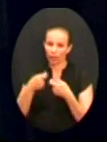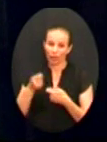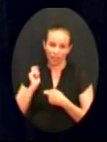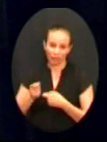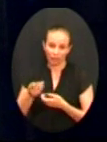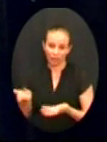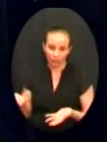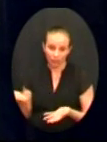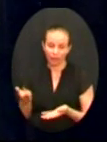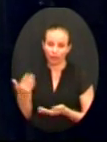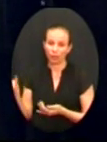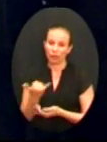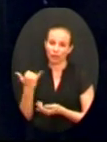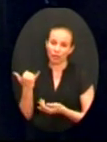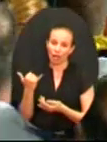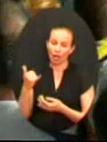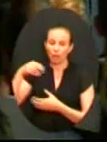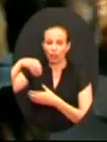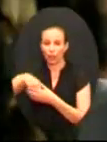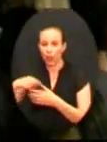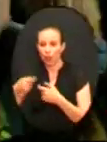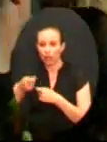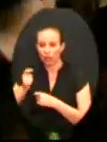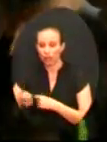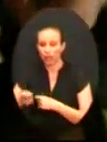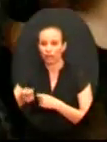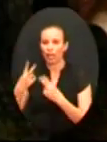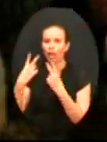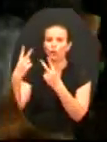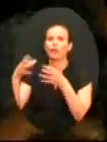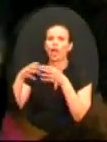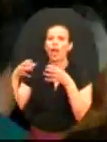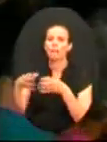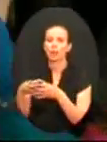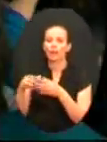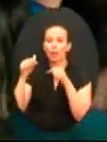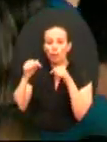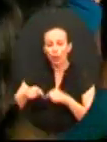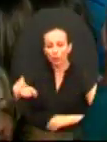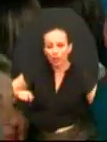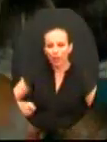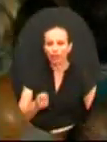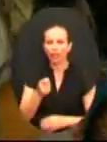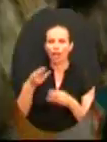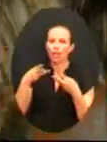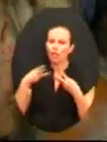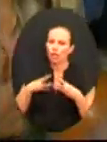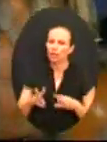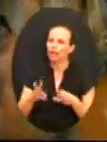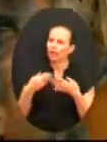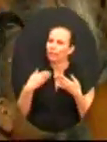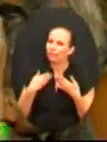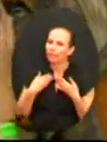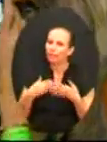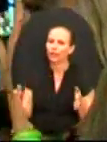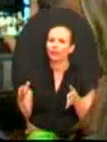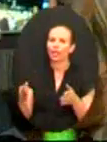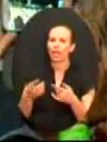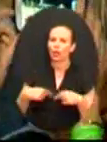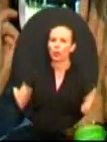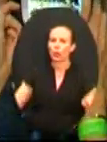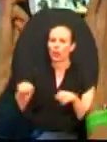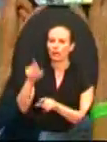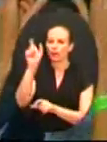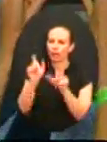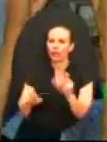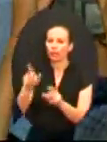אירוע בכנסת הוא לחברי כנסת ולחשובי העם. ודווקא כאן השיטה הזאת שהדלתות נפתחו לכולם